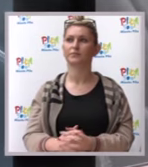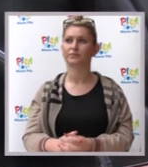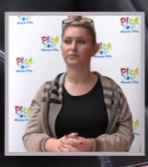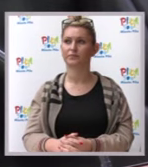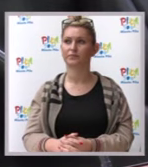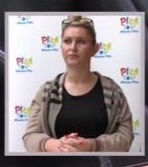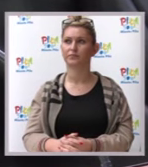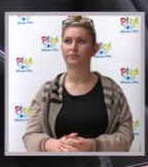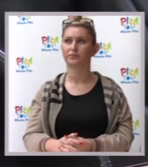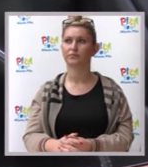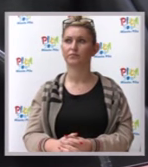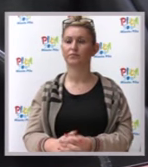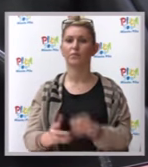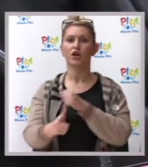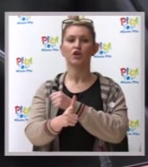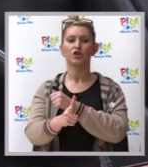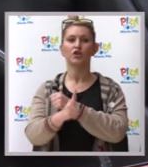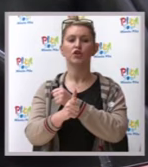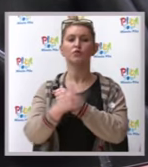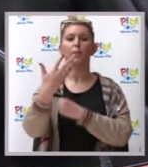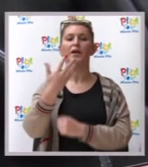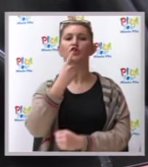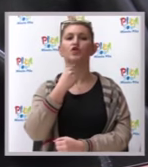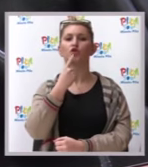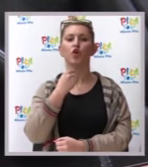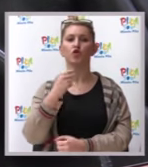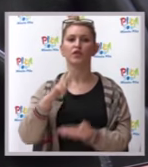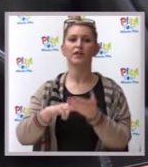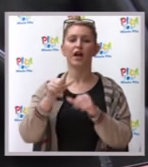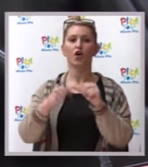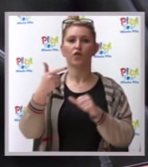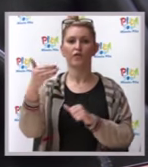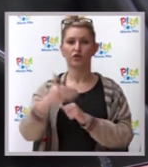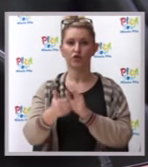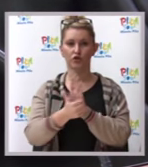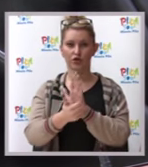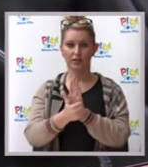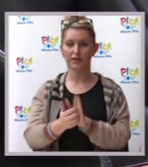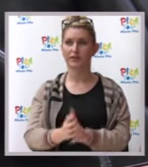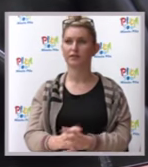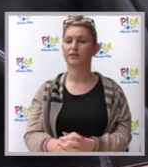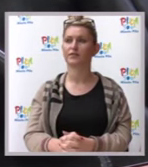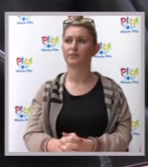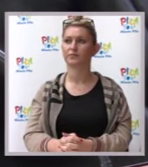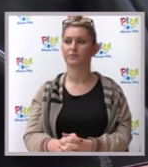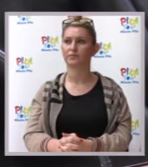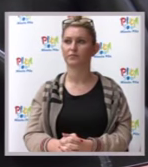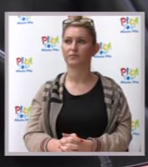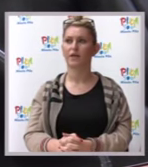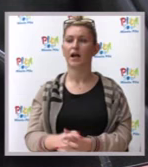skalkulowana na poziomie 75 groszy dla roku 2016. Propozycja obowiązywania w gminie Piła